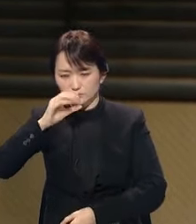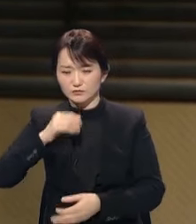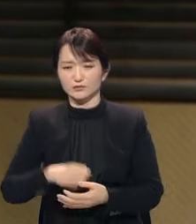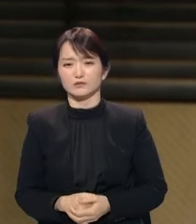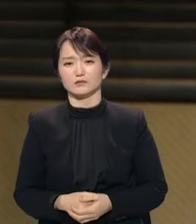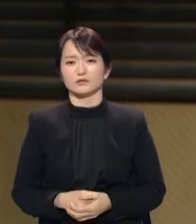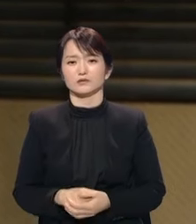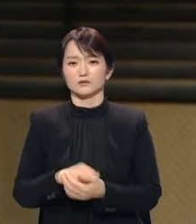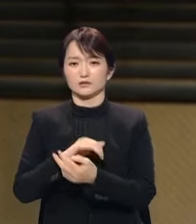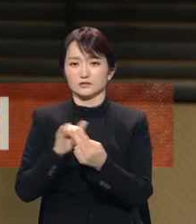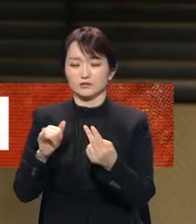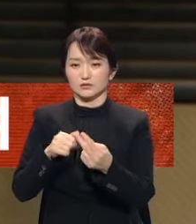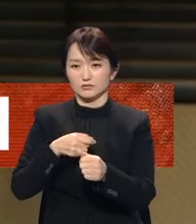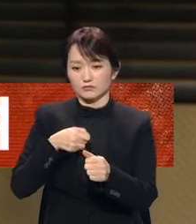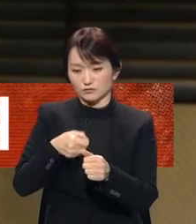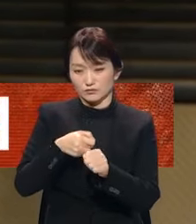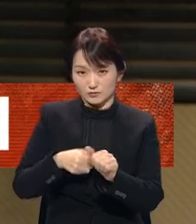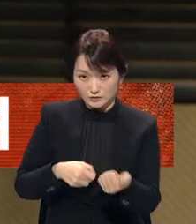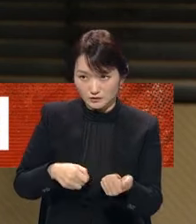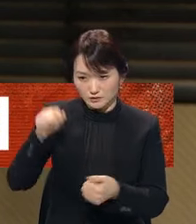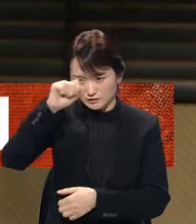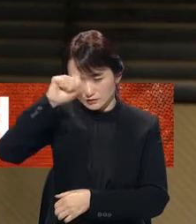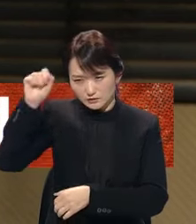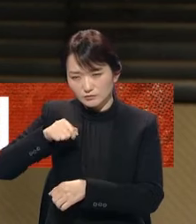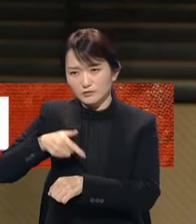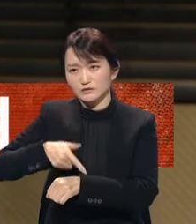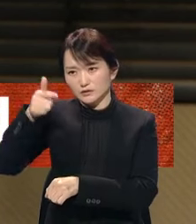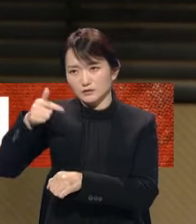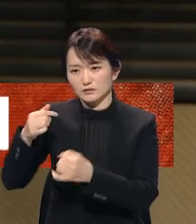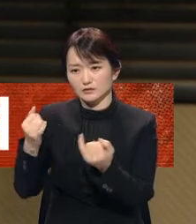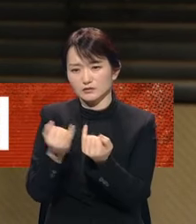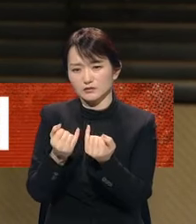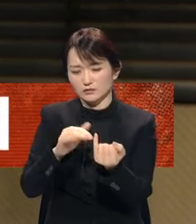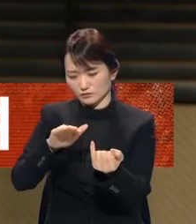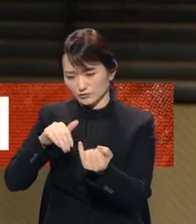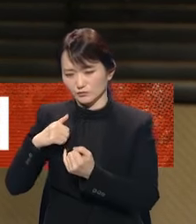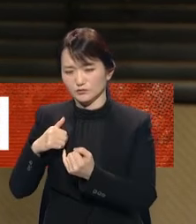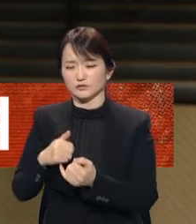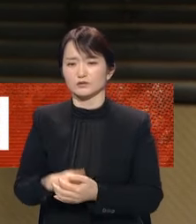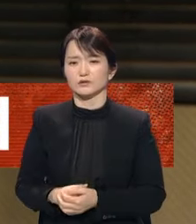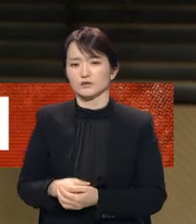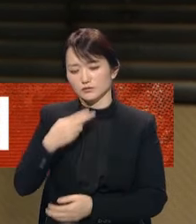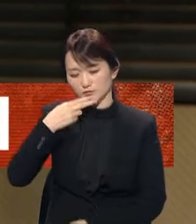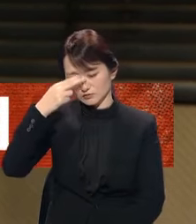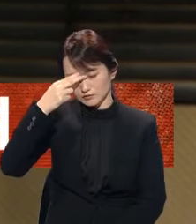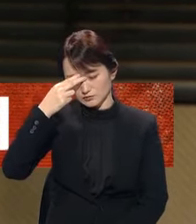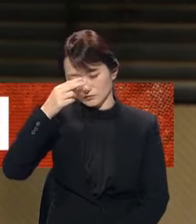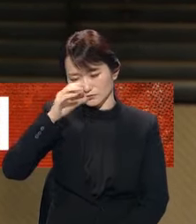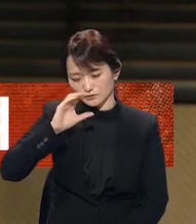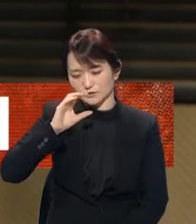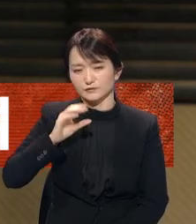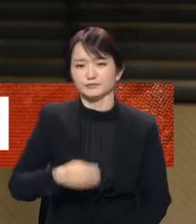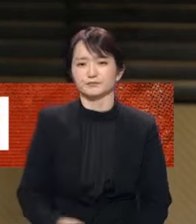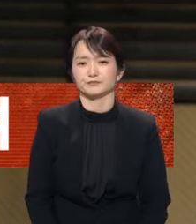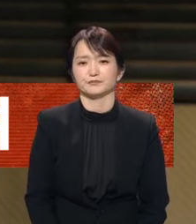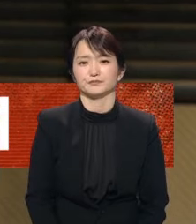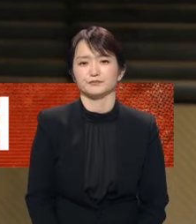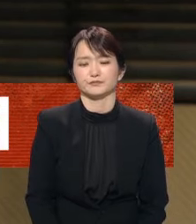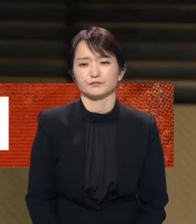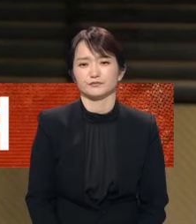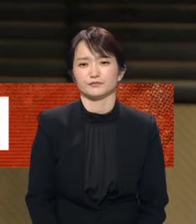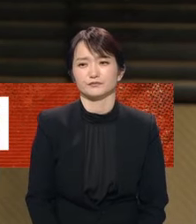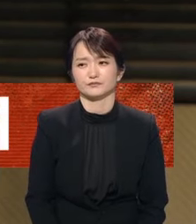죽이고. 거기다 심지어 새벽까지 여성 적격원까지 불러대면서 술을 마시고 유흥을 즐겼다고 합니다. 그리고 그